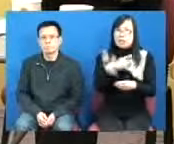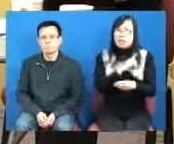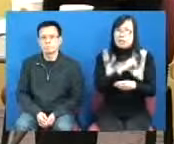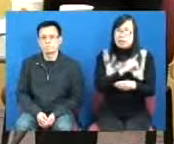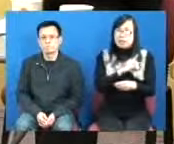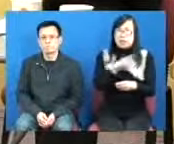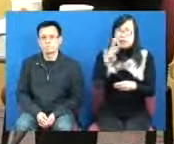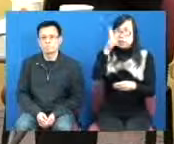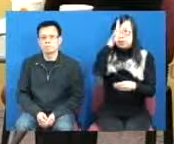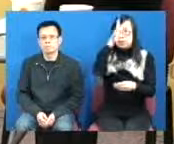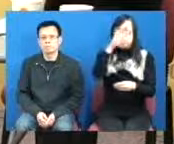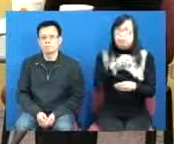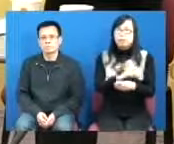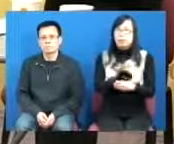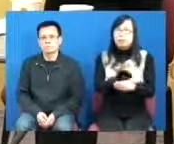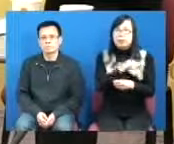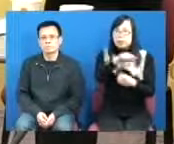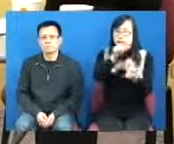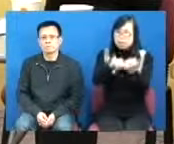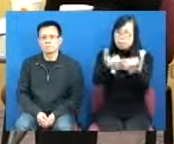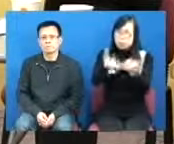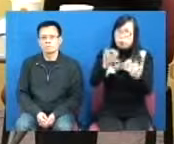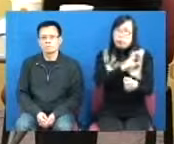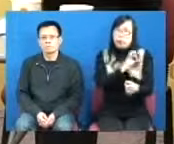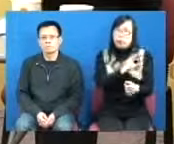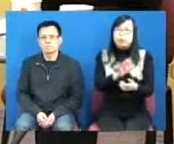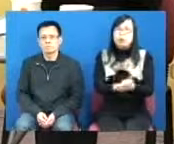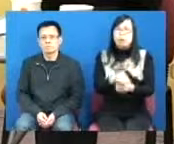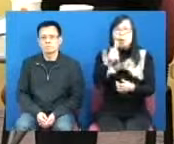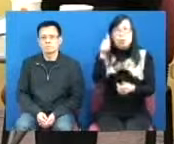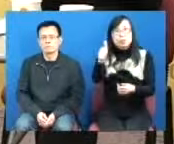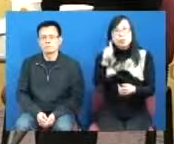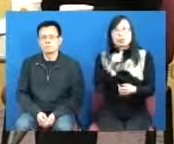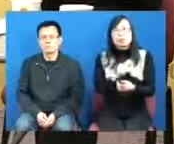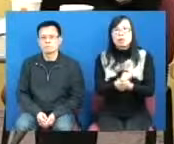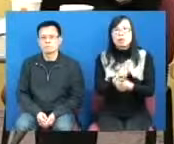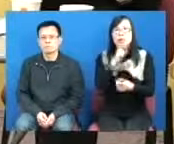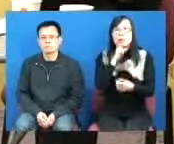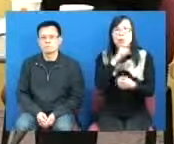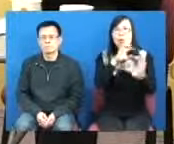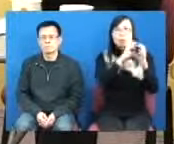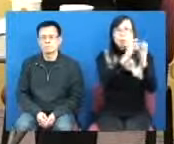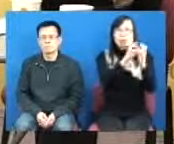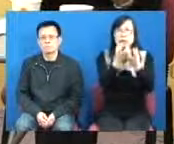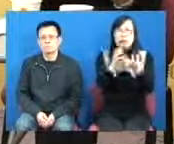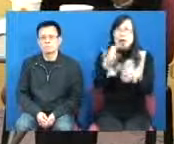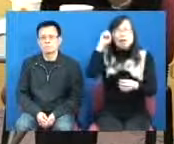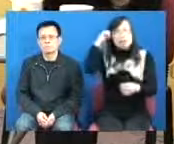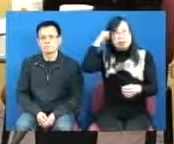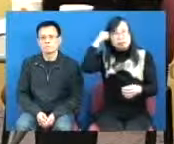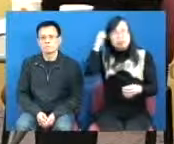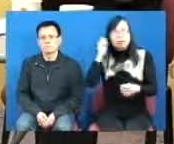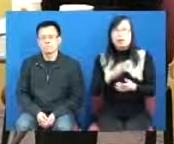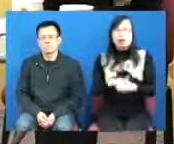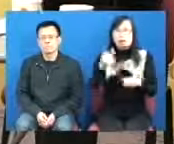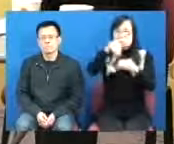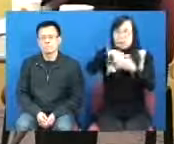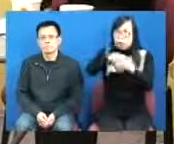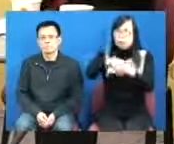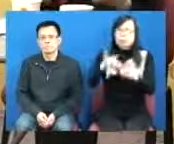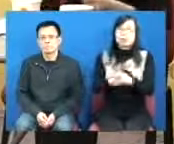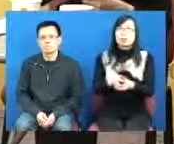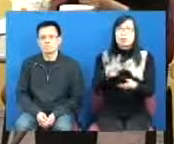政府選我們全部的議會好處呢除了你說有成熟的政黨有政策的研究你可以投票有